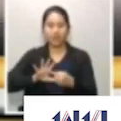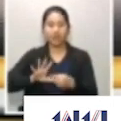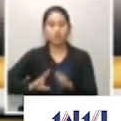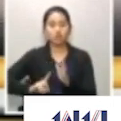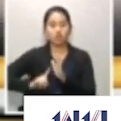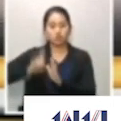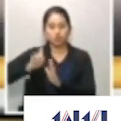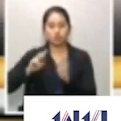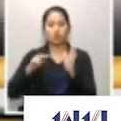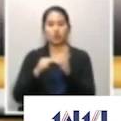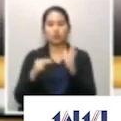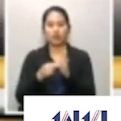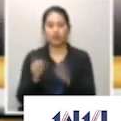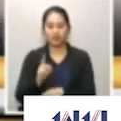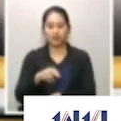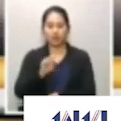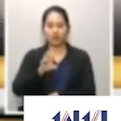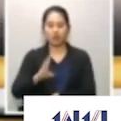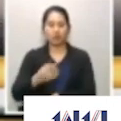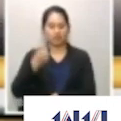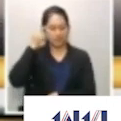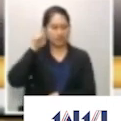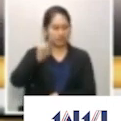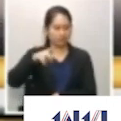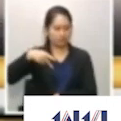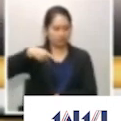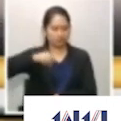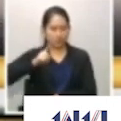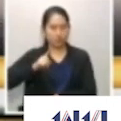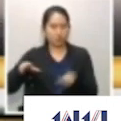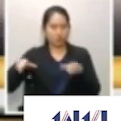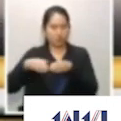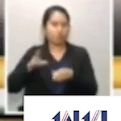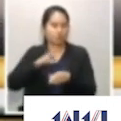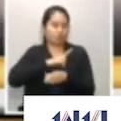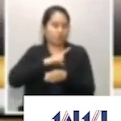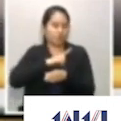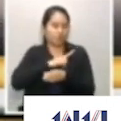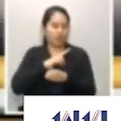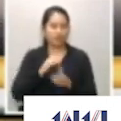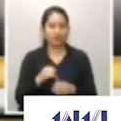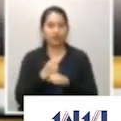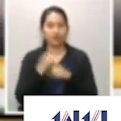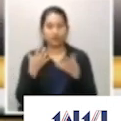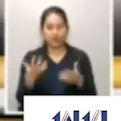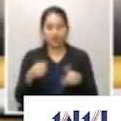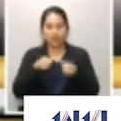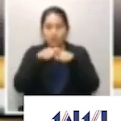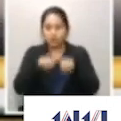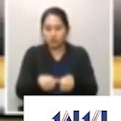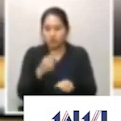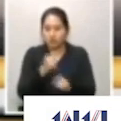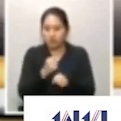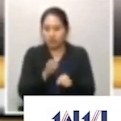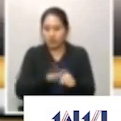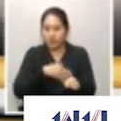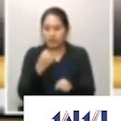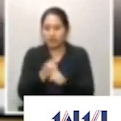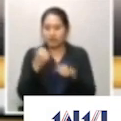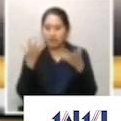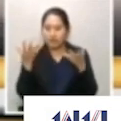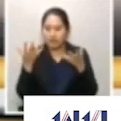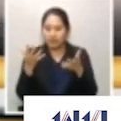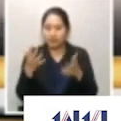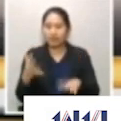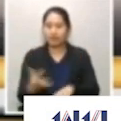องปัญหาเพื่อผลประโยชน์และพวกพ้องทำอย่างไรจะคงอยู่ในอำนาจต่อไ